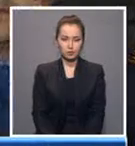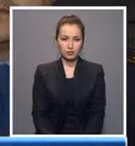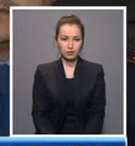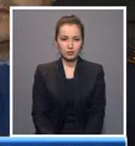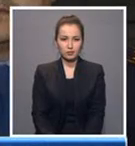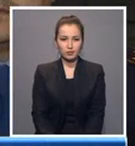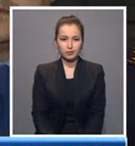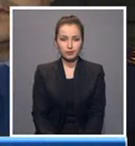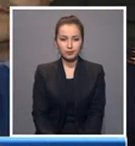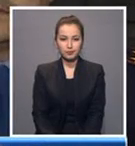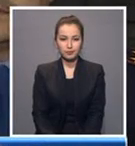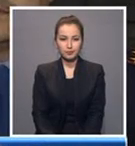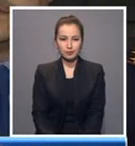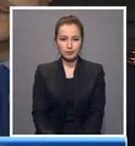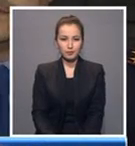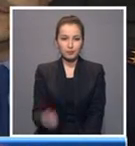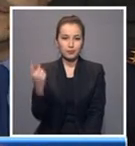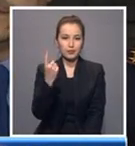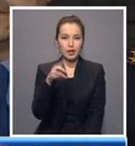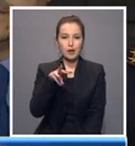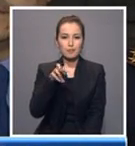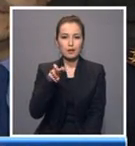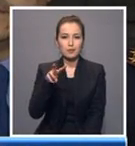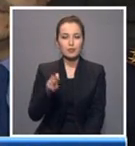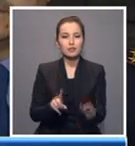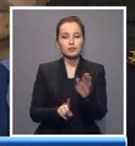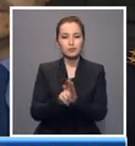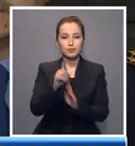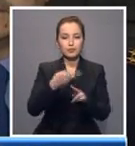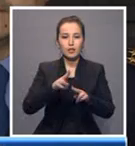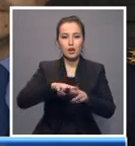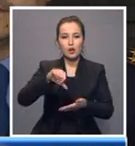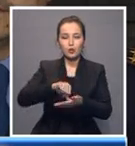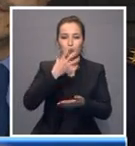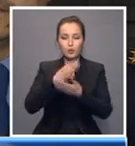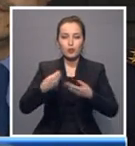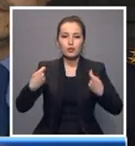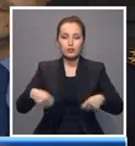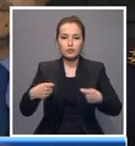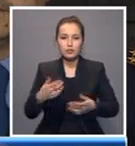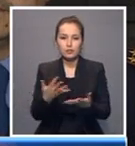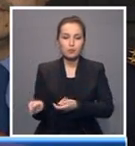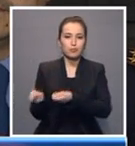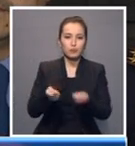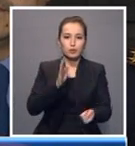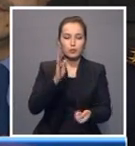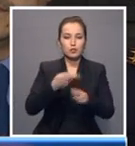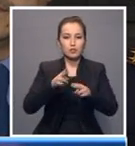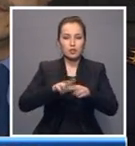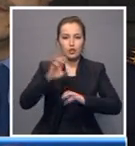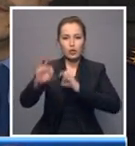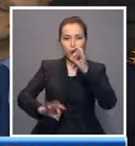1 мая уже будет. 1 мамырдан бастап қатысушы елдер тауарларын әкеле бастайды. Тәулігіне бір тексеруші